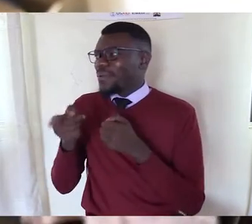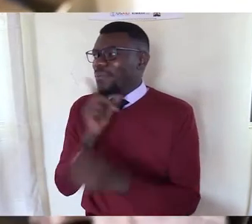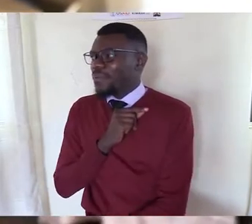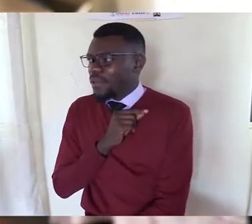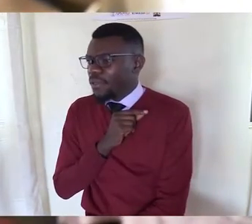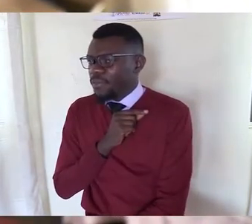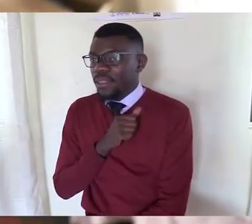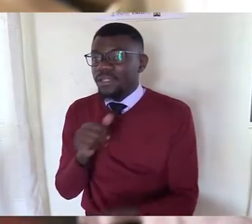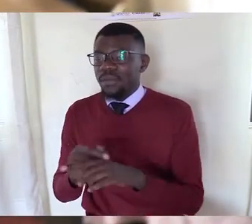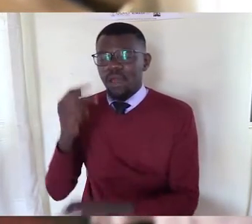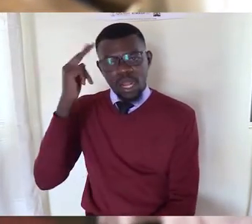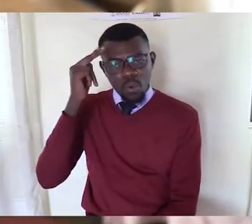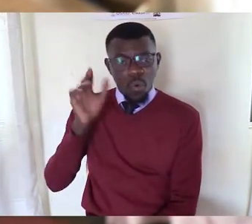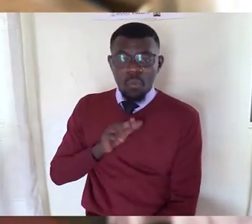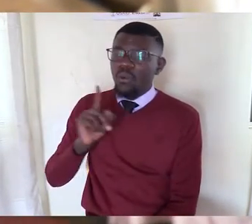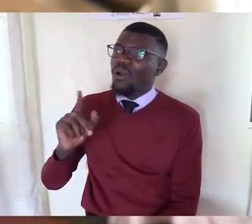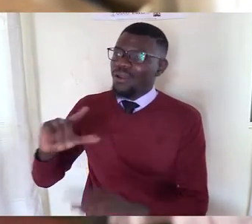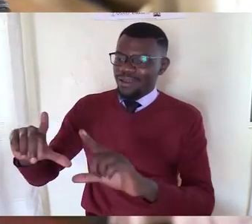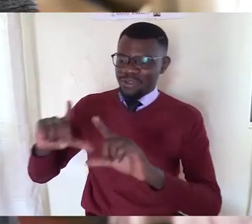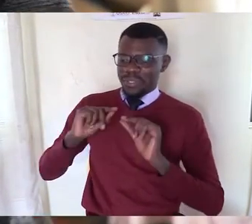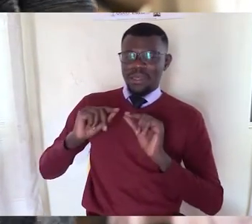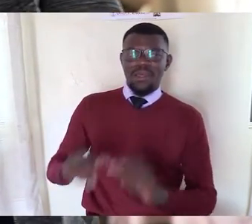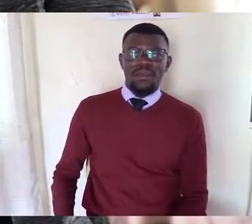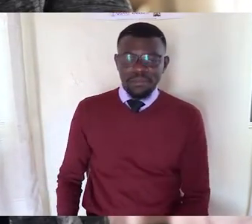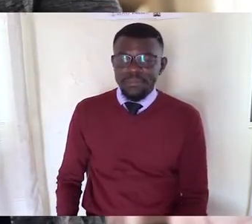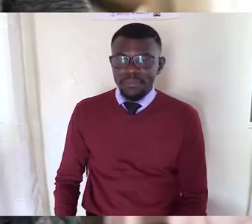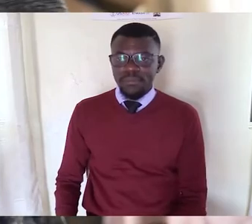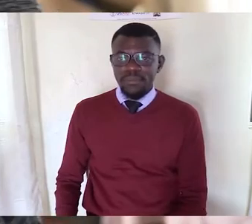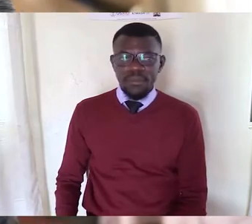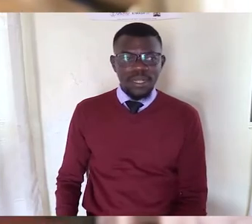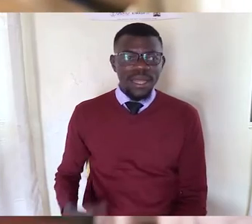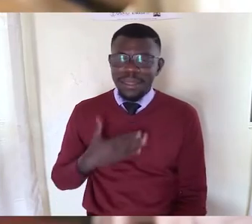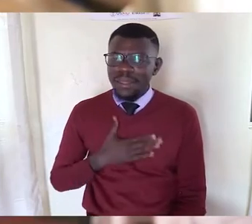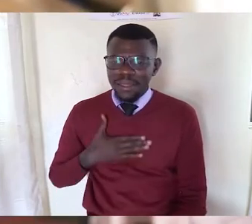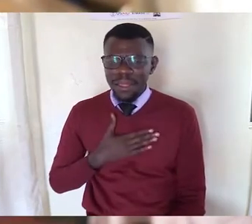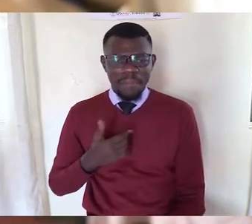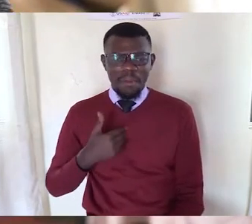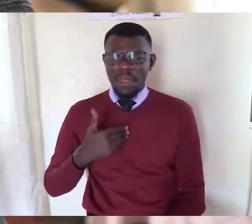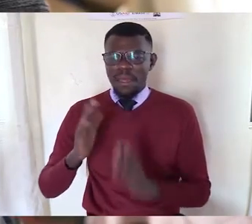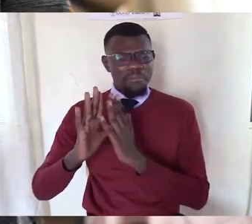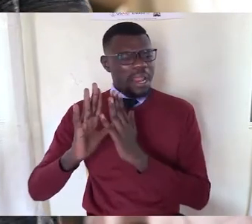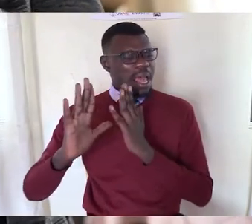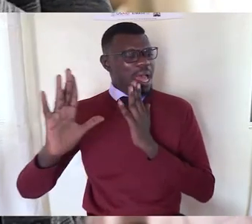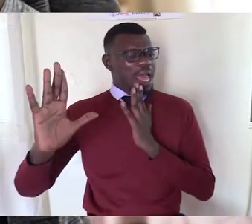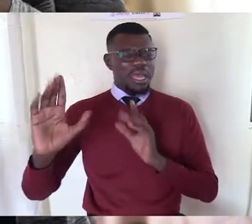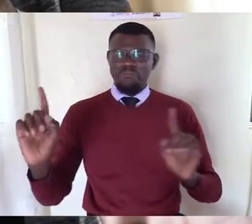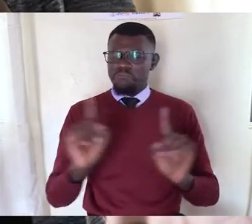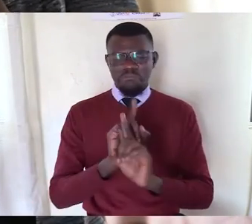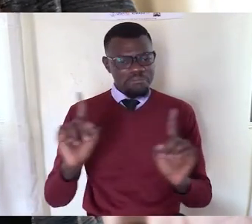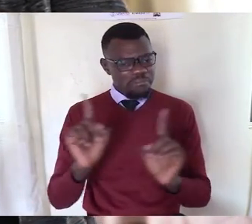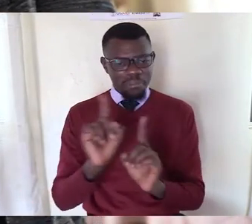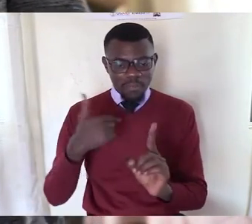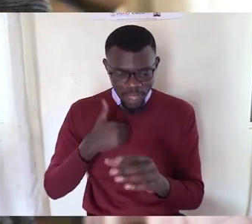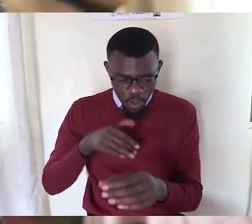Mama mmoja pale Narok akaniambia ya kuwa, mimi nipatieni nipige ruhusa, hata sitapanga laini, wacha nikimbie nipige kura